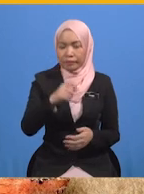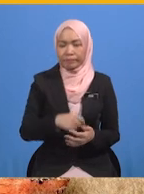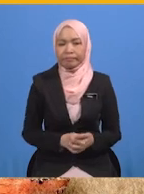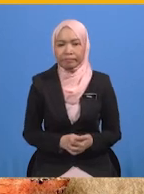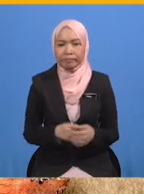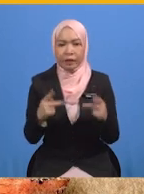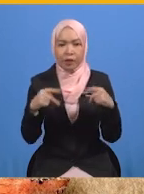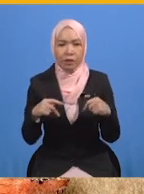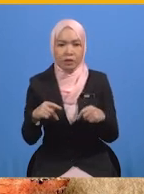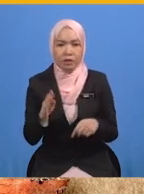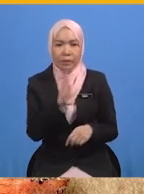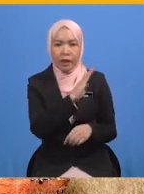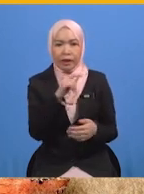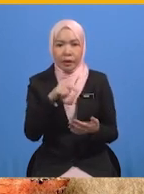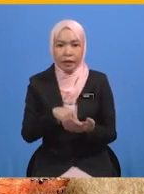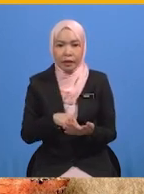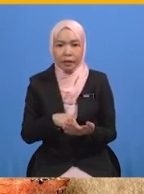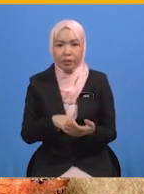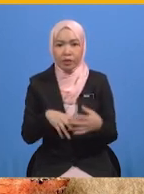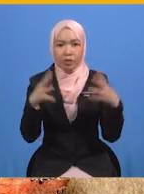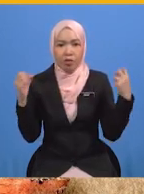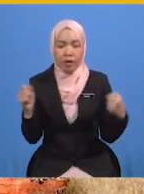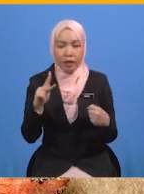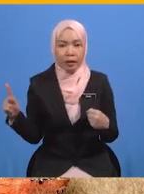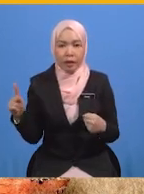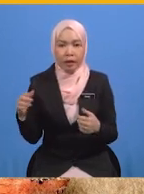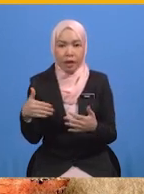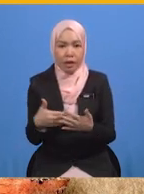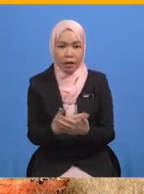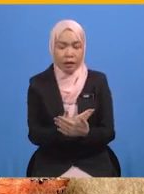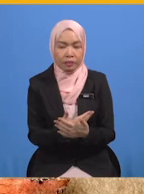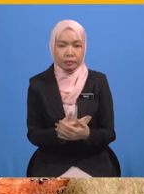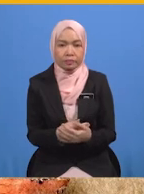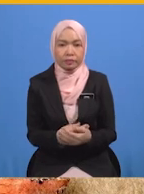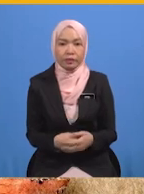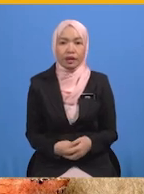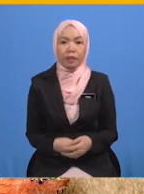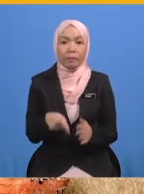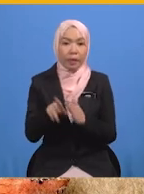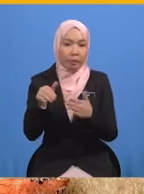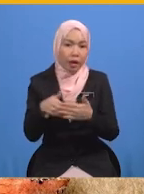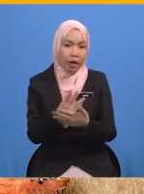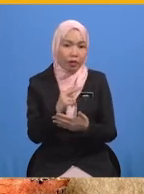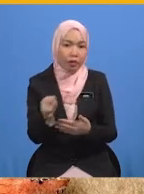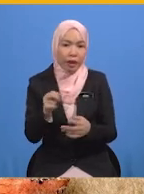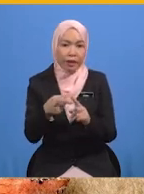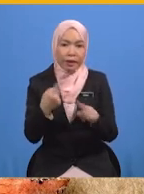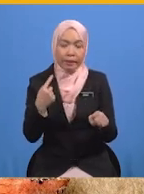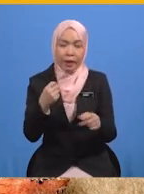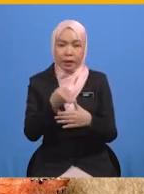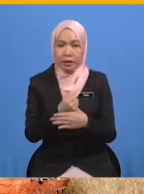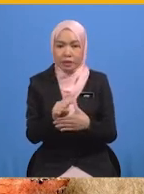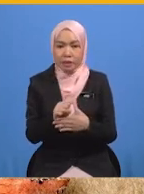lagi konsep modernisme melalui sistem pendidikan dan komunikasi.